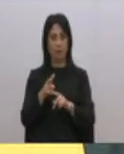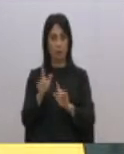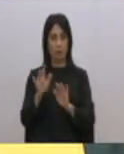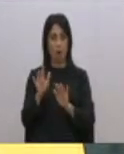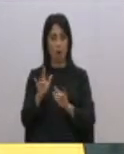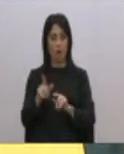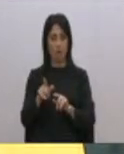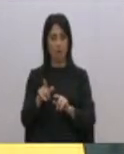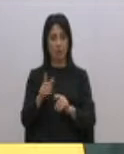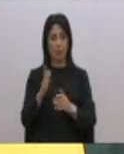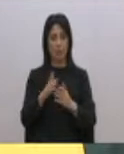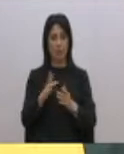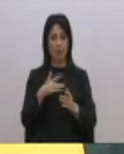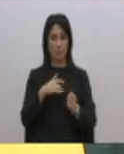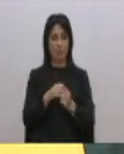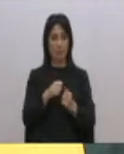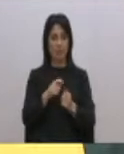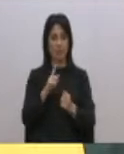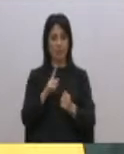ღონისძიება მაგალითად,